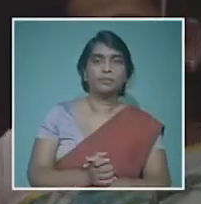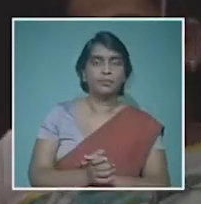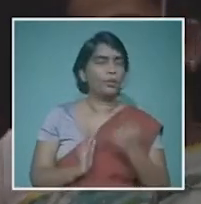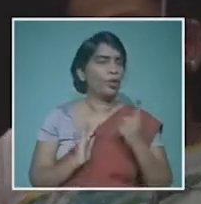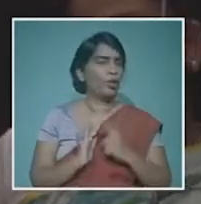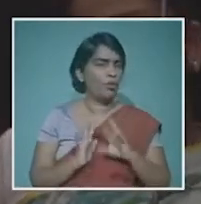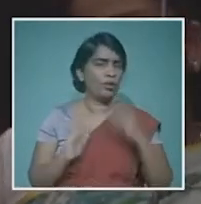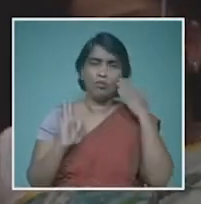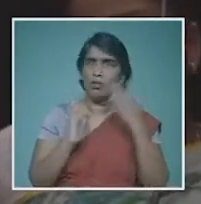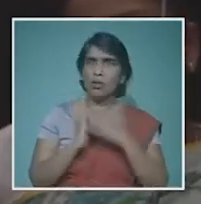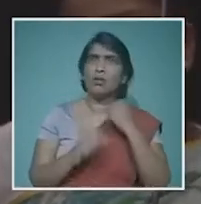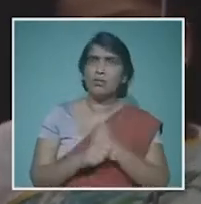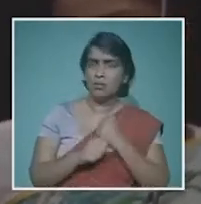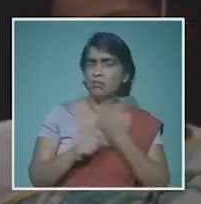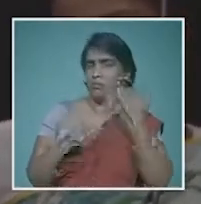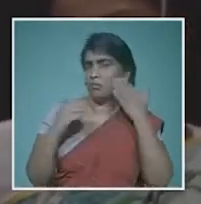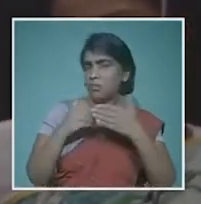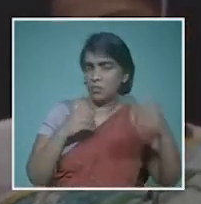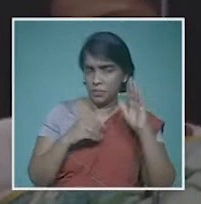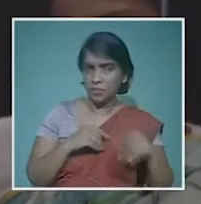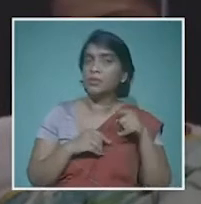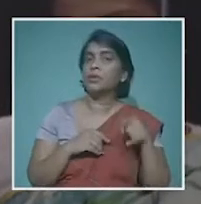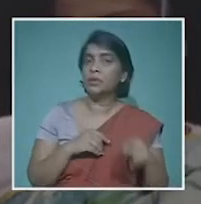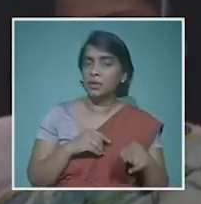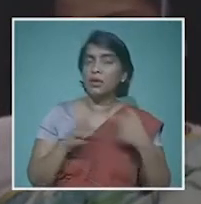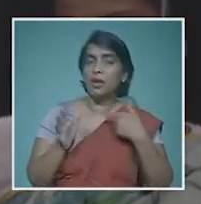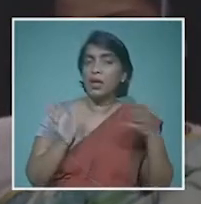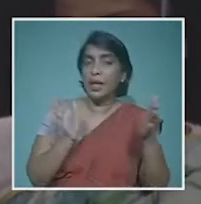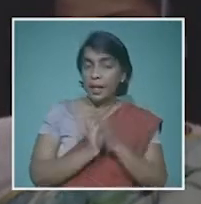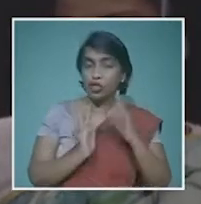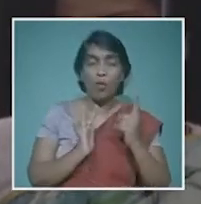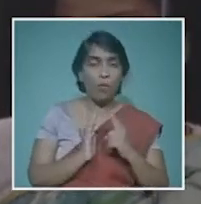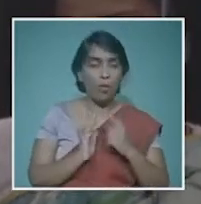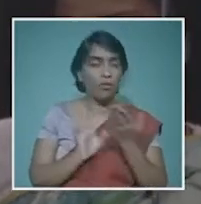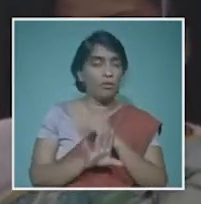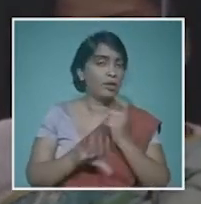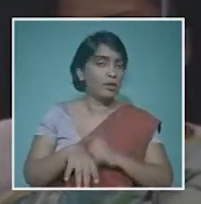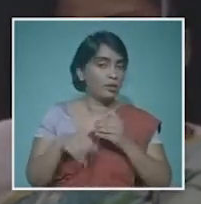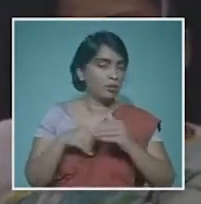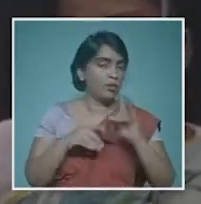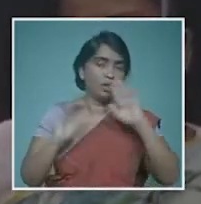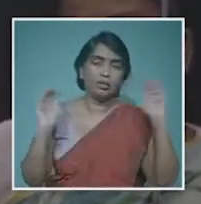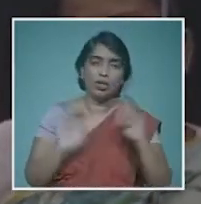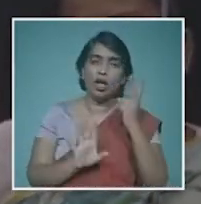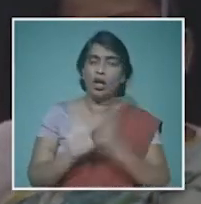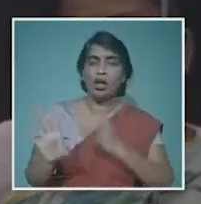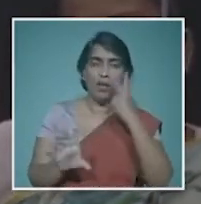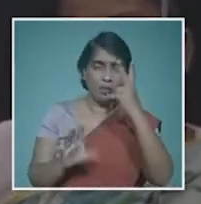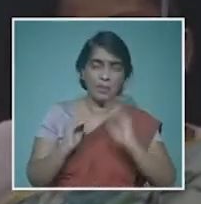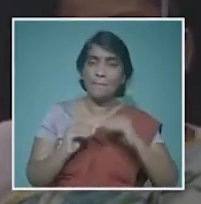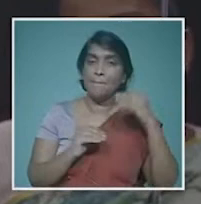පොලිස් සම්බන්ධයෙන් රජයේ සැලකිලිමත් වී යුතු අතර එකතු වේදී පොලිය පසුගිය වකවානුවල අවම වශයෙන් අවුරුදු දෙකකට